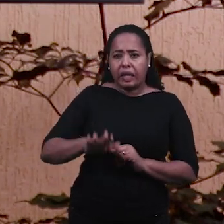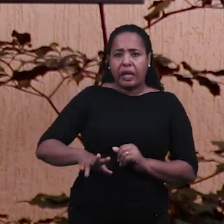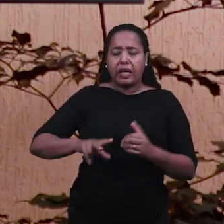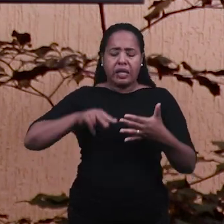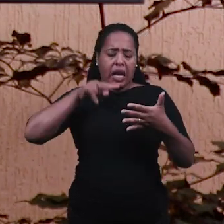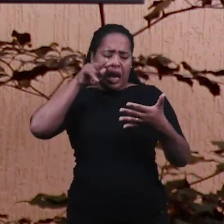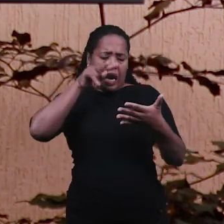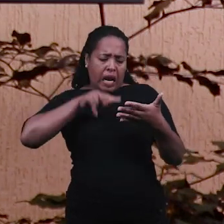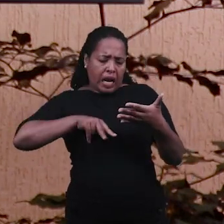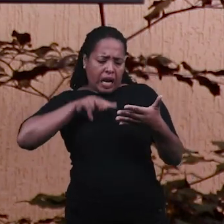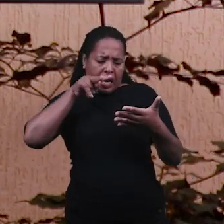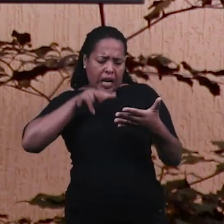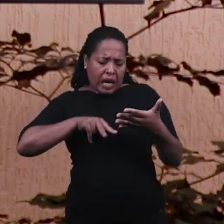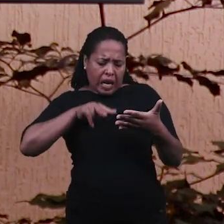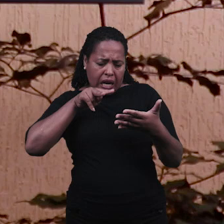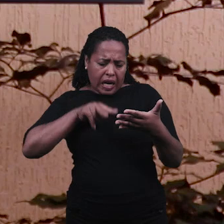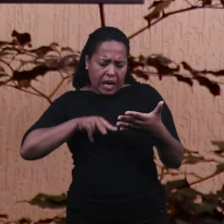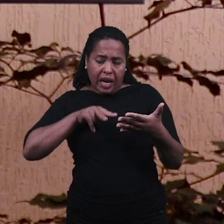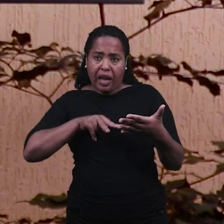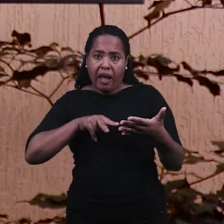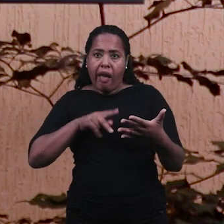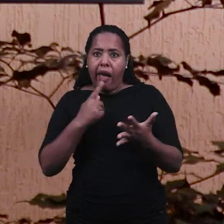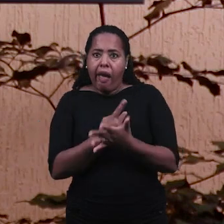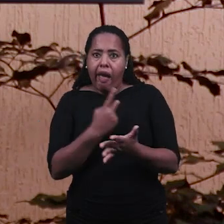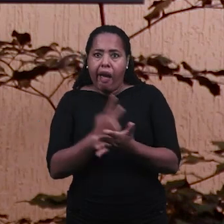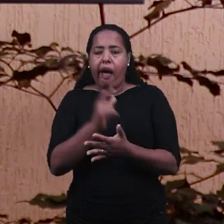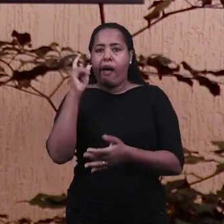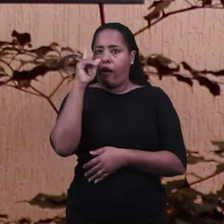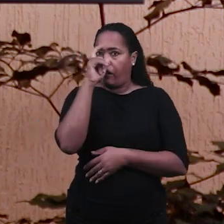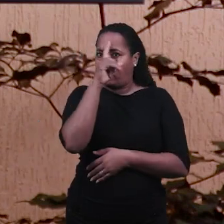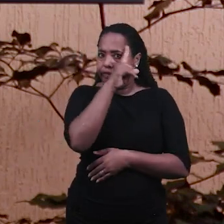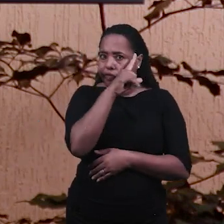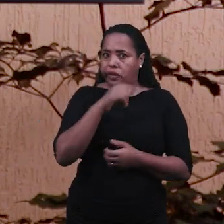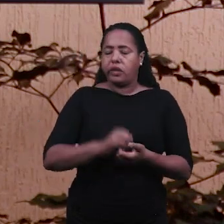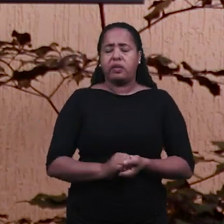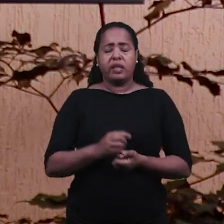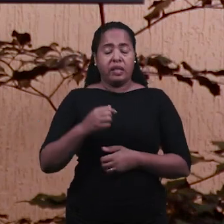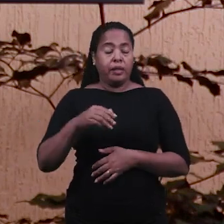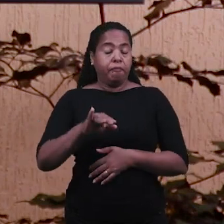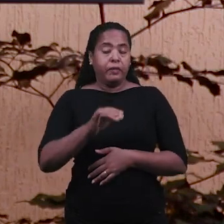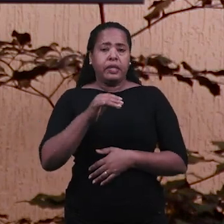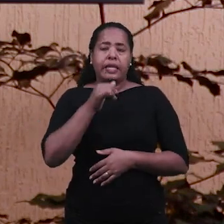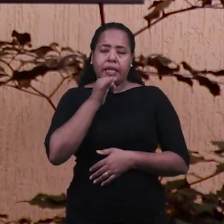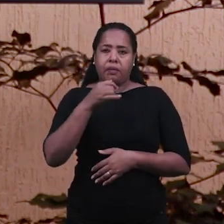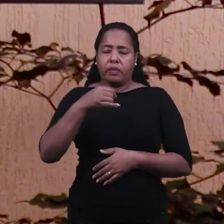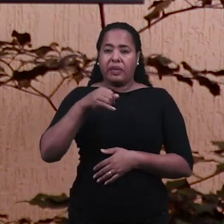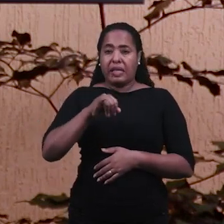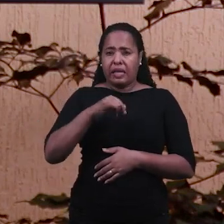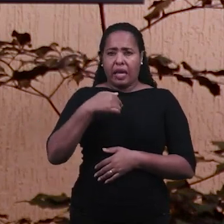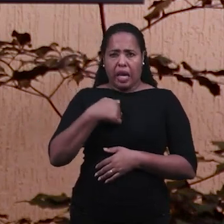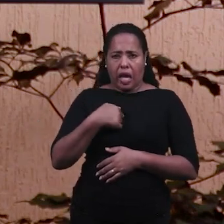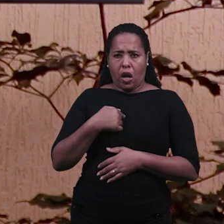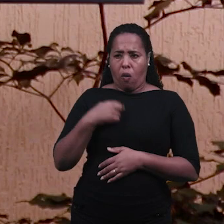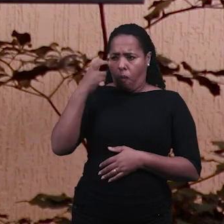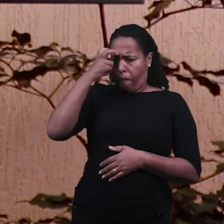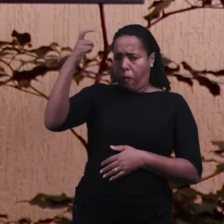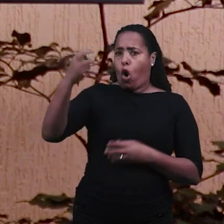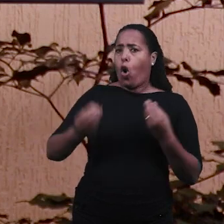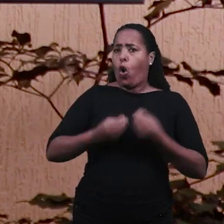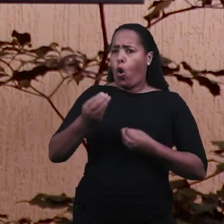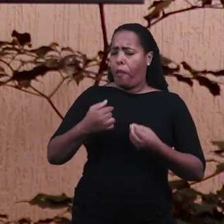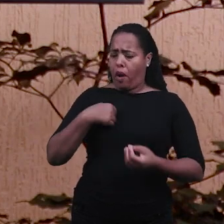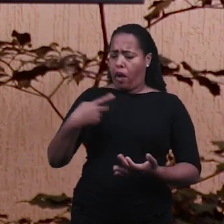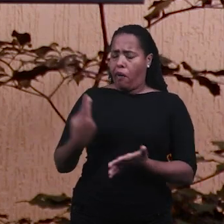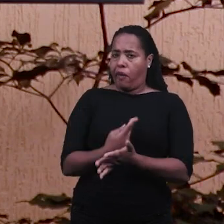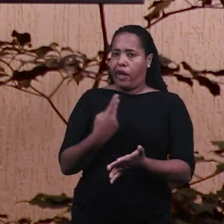Ces enfants ont une baisse tolérance à l'erreur. Si je suis très intelligent, comment je peux faire des